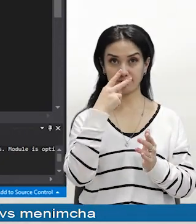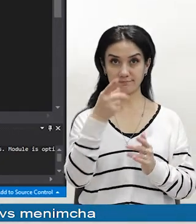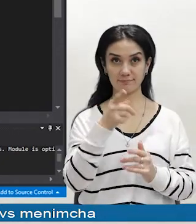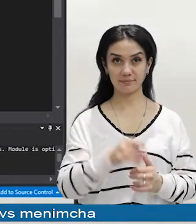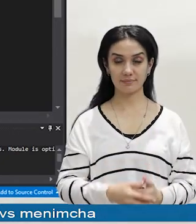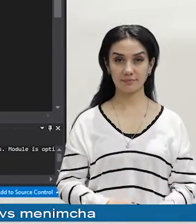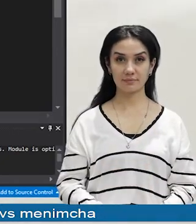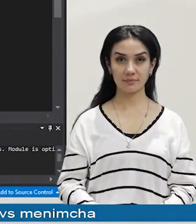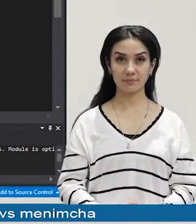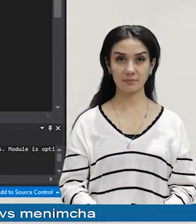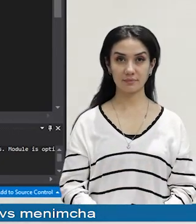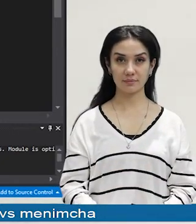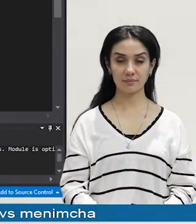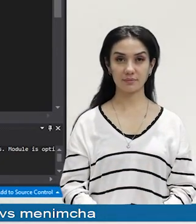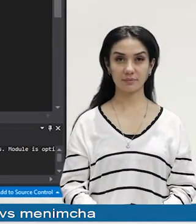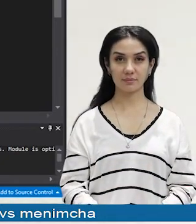noto'g'ri.